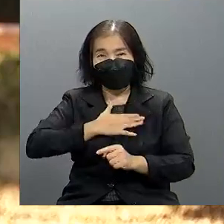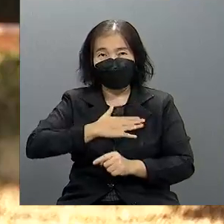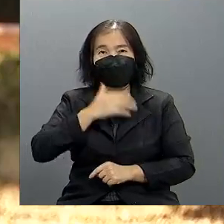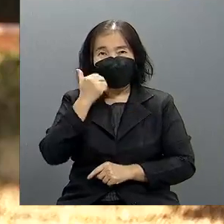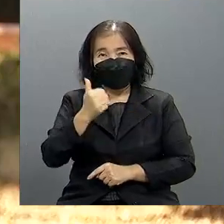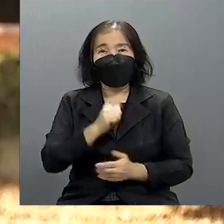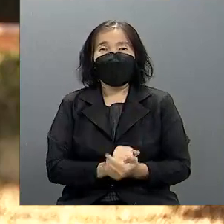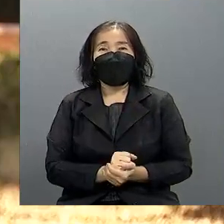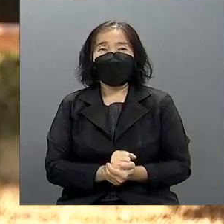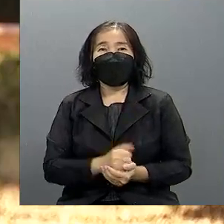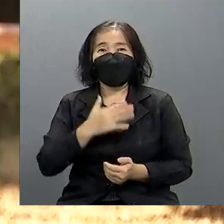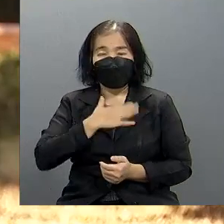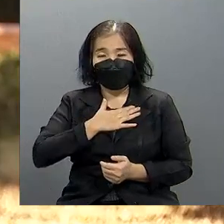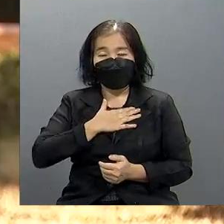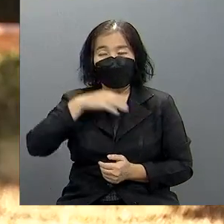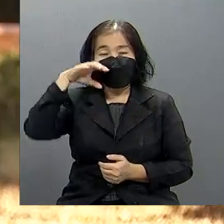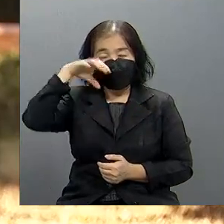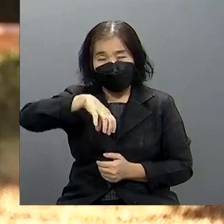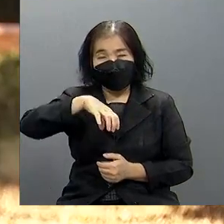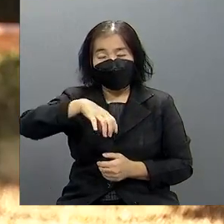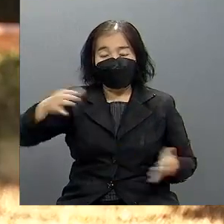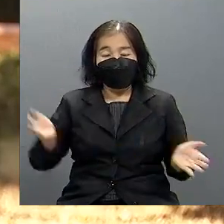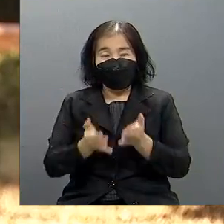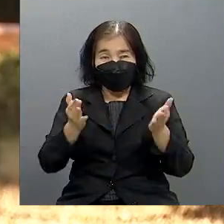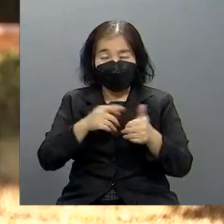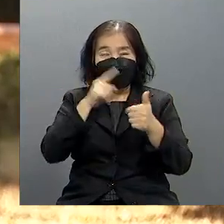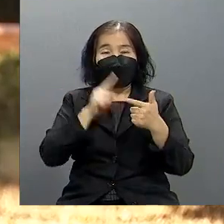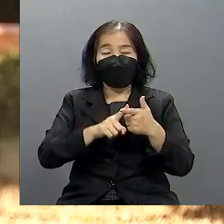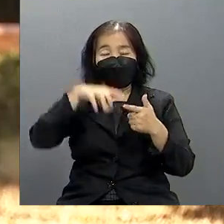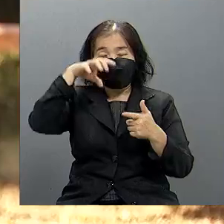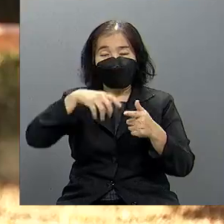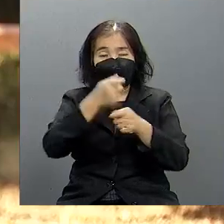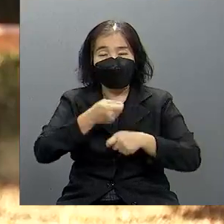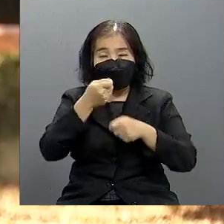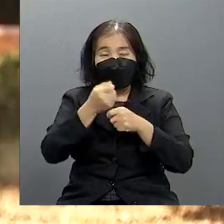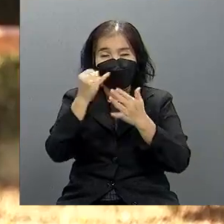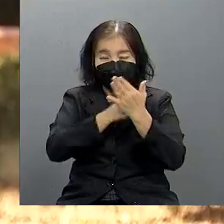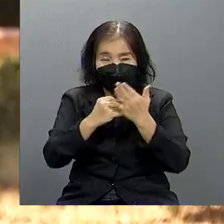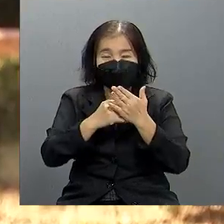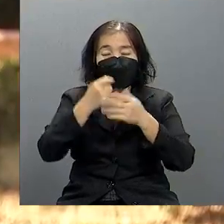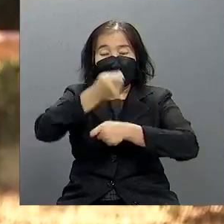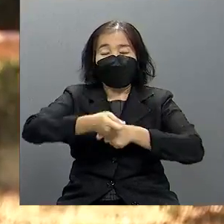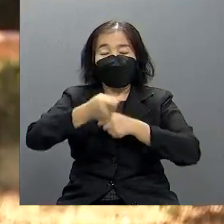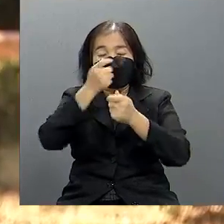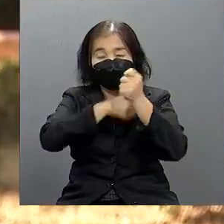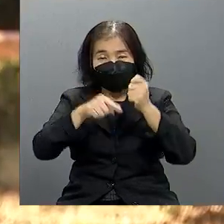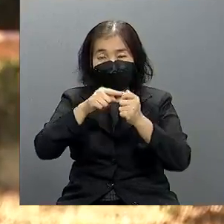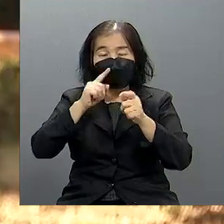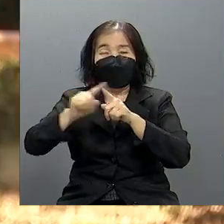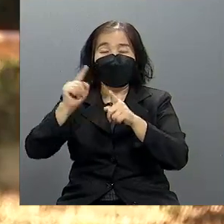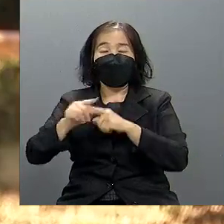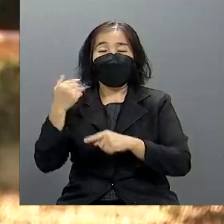เรากรมส่งเสริมหรือแม้แต่สำนักงานเกษตรจังหวัดหรือสำนักงานเกษตรอำเภอเนี่ยพร้อมที่จะสนับสนุน